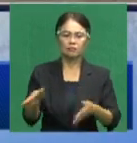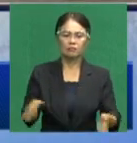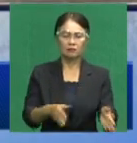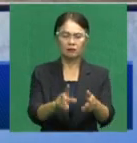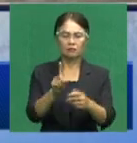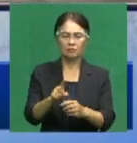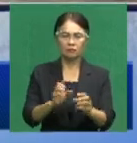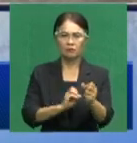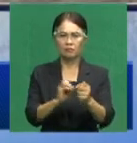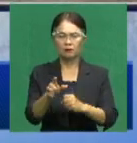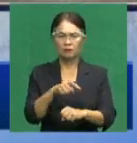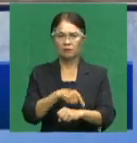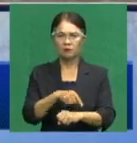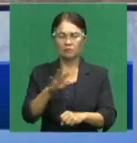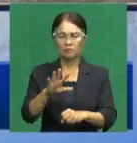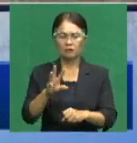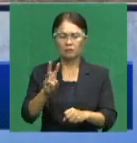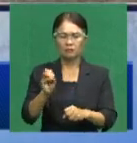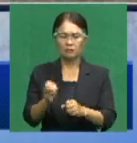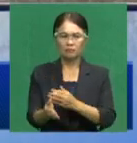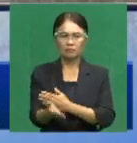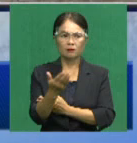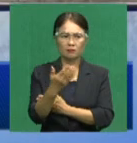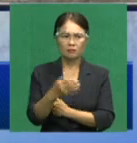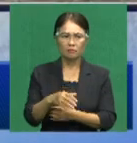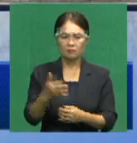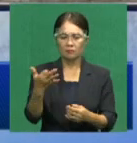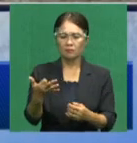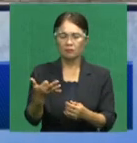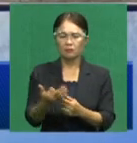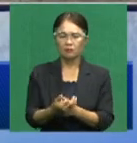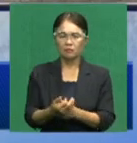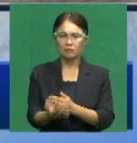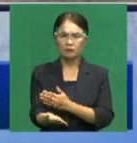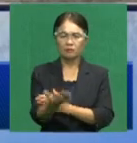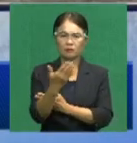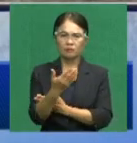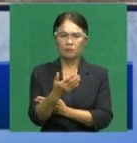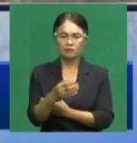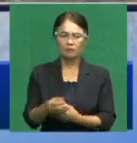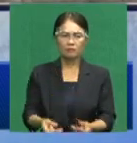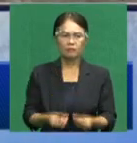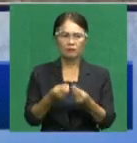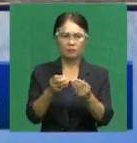វជាតិលេខ1គឺចាប់ផ្ដើមពីម៉ោង 5:30 នាទីព្រឹករហូតដល់ម៉ោង 8:00 ព្រឹកហើយ